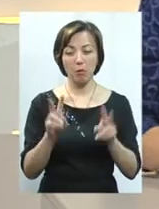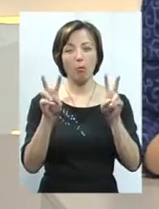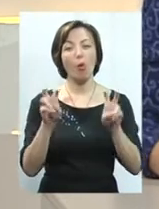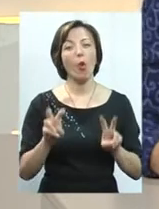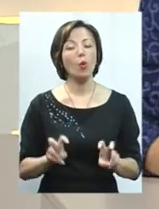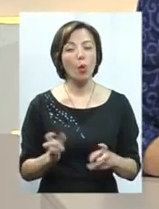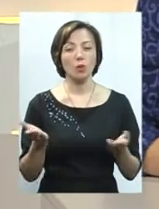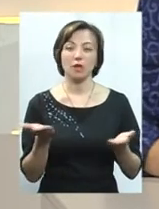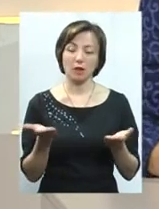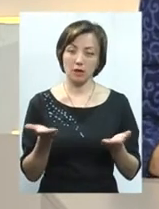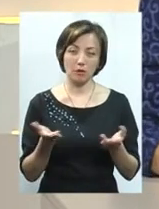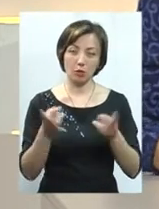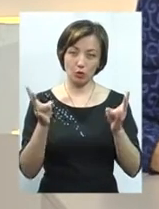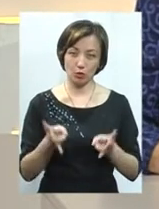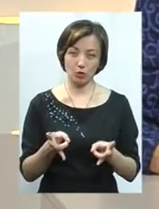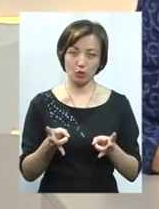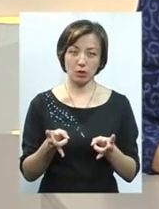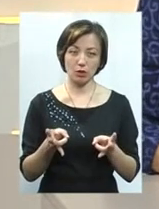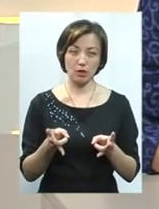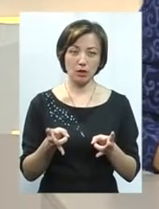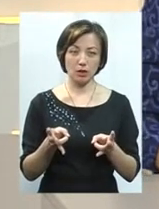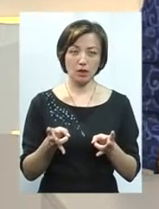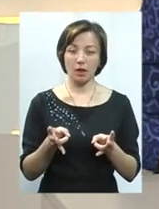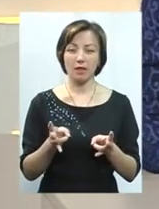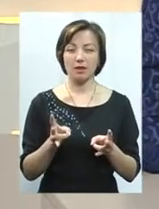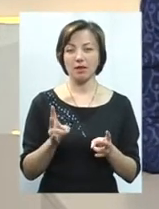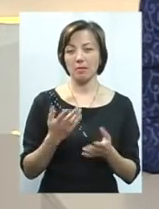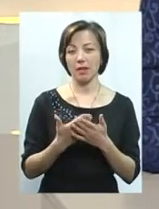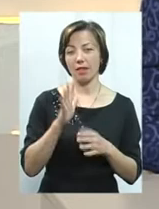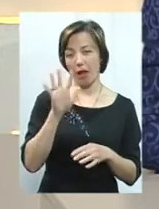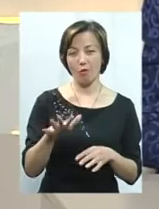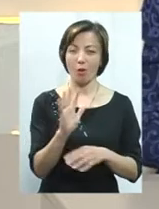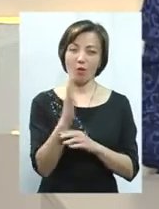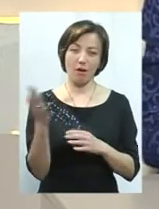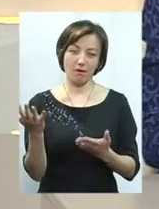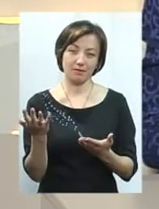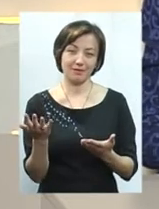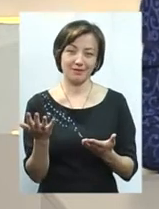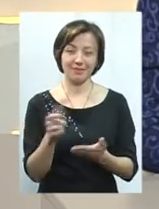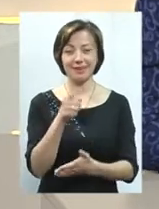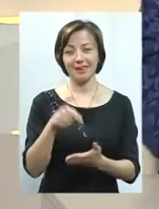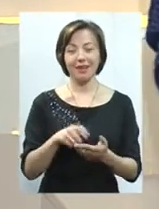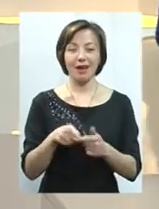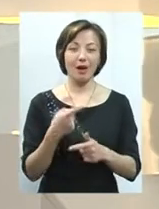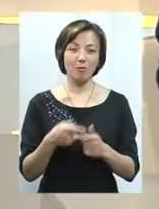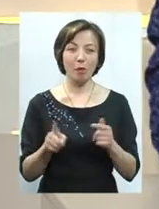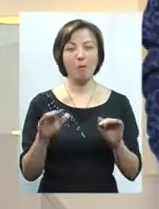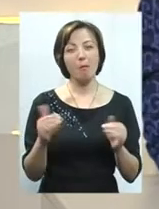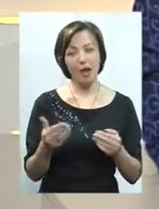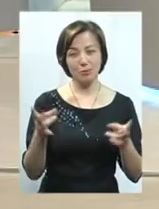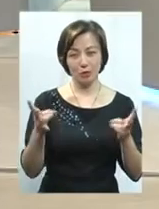які потребують, ну, скажімо так, які не люблять гуляти? Чи або ж